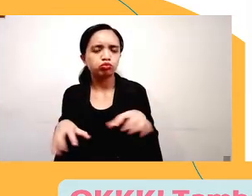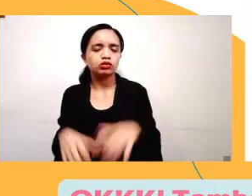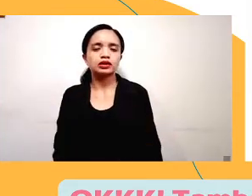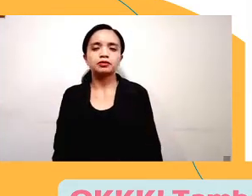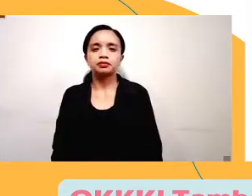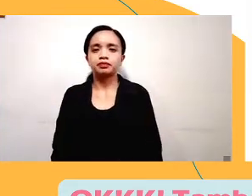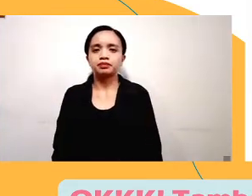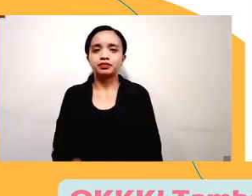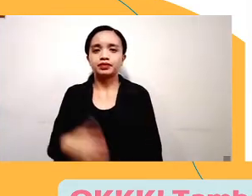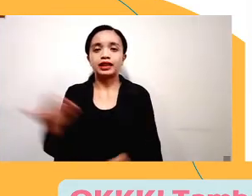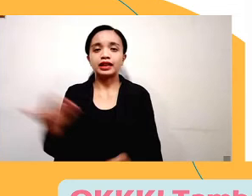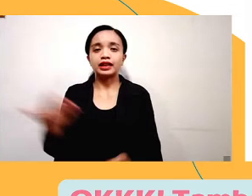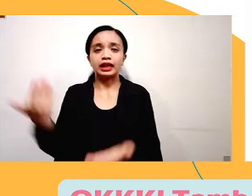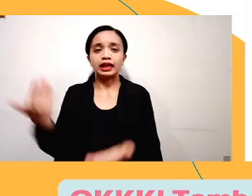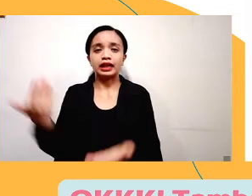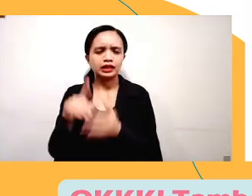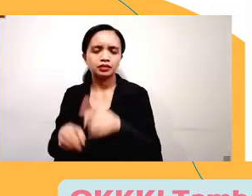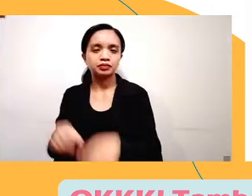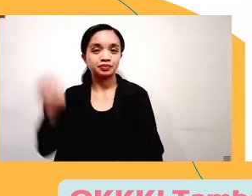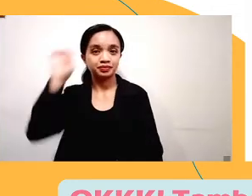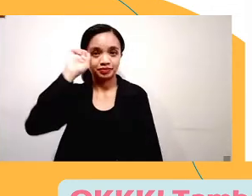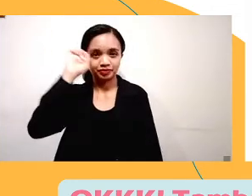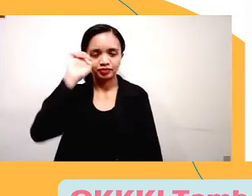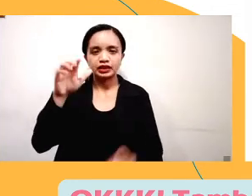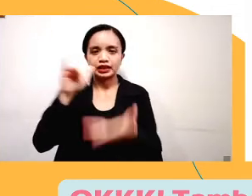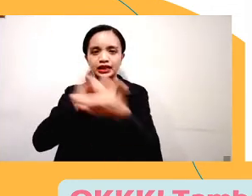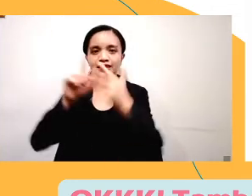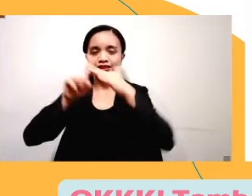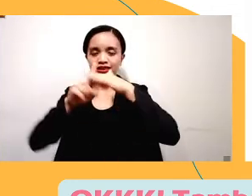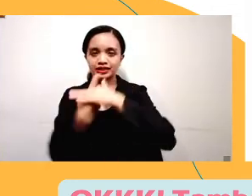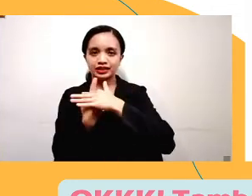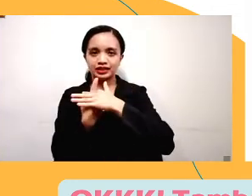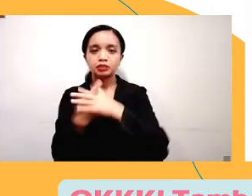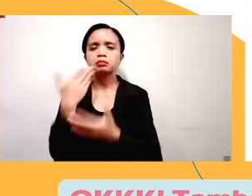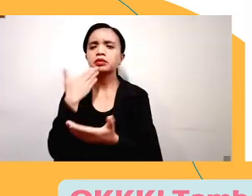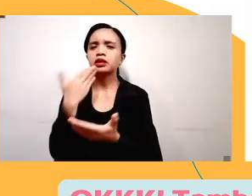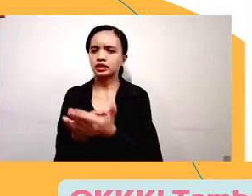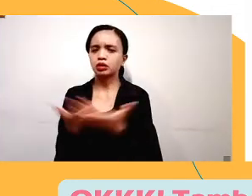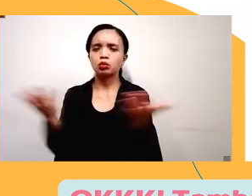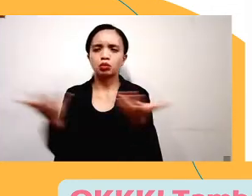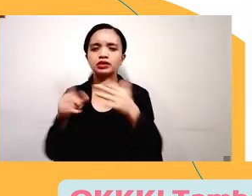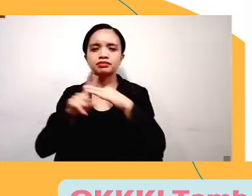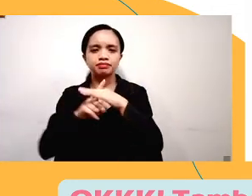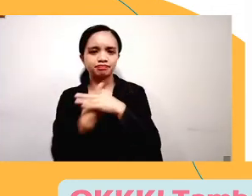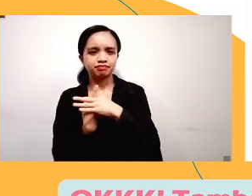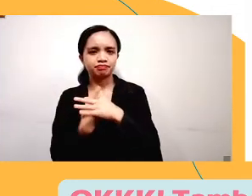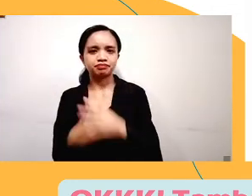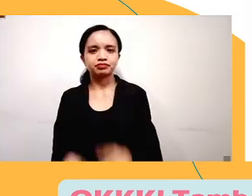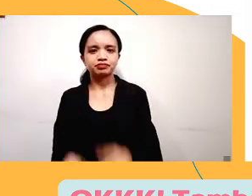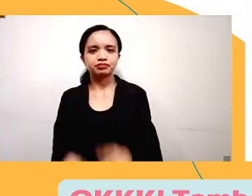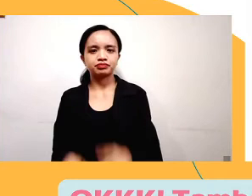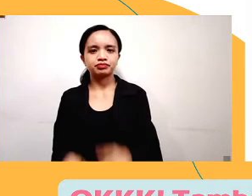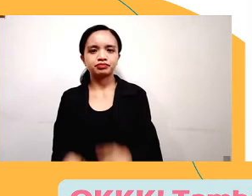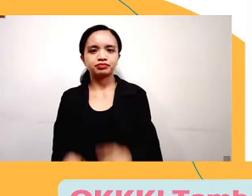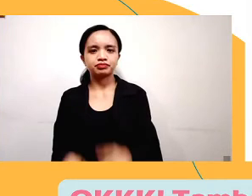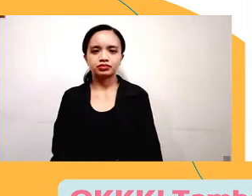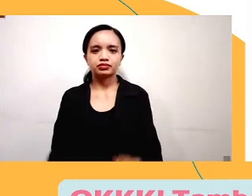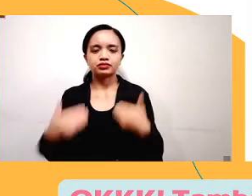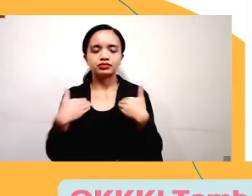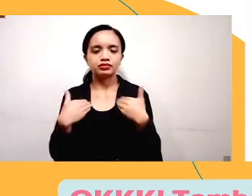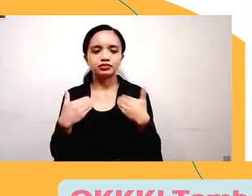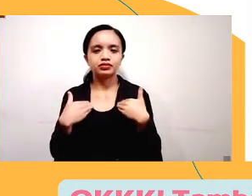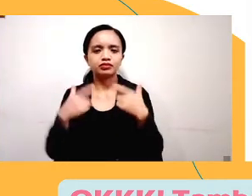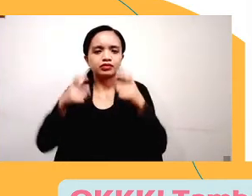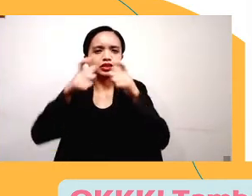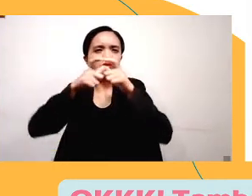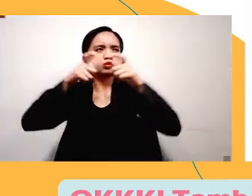Emmanuel ulit, doon po tayo nagsisimula. Okay, maganda yun, no? Smaller, yung mga big goals,